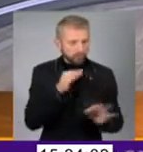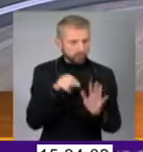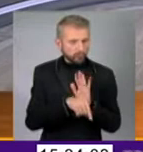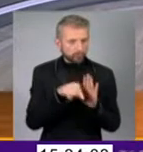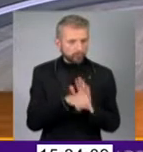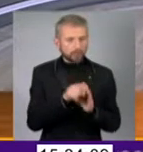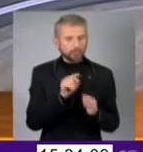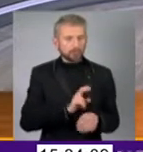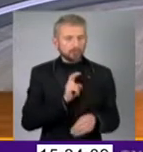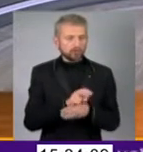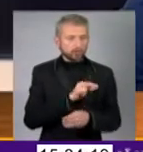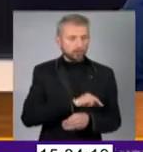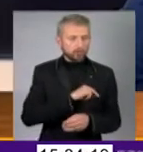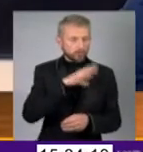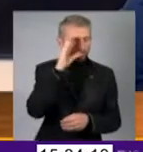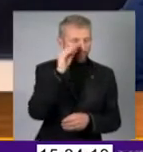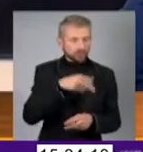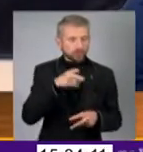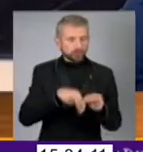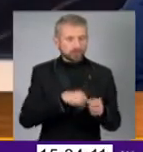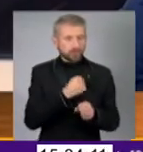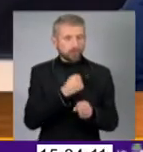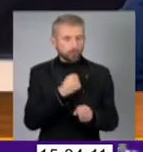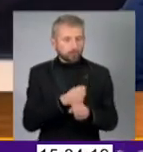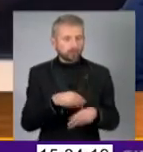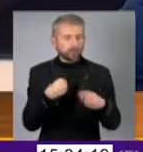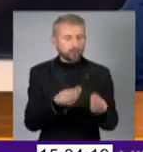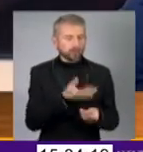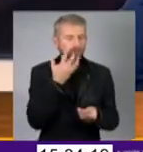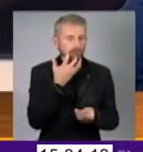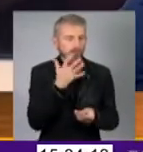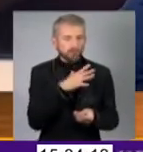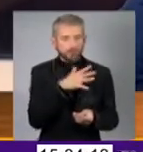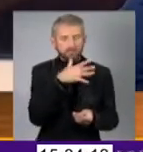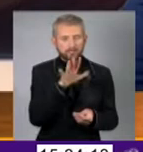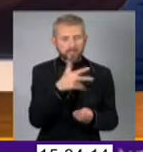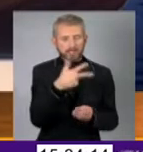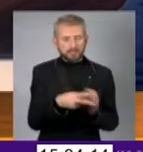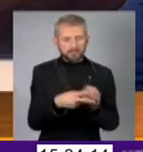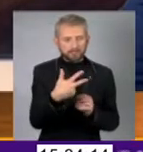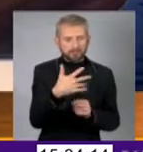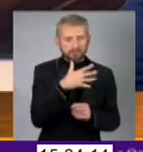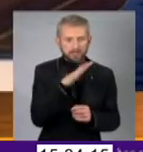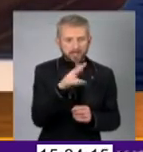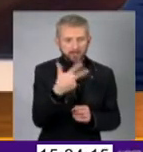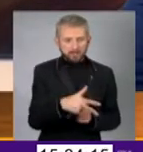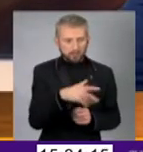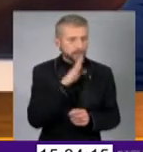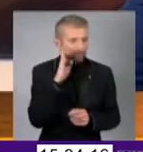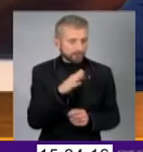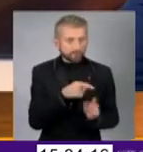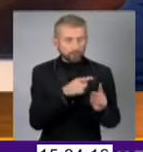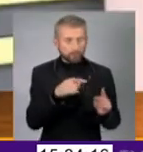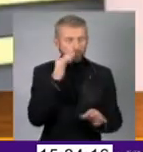по суті. Вони зайшли на роботу ввечері, а закінчили роботу. Подача тепла була в 5 годин 30 хвилин. У мене прийшла смс. Продовж